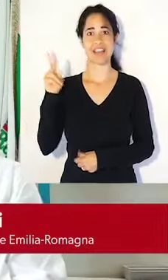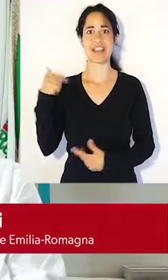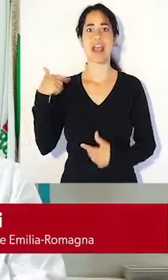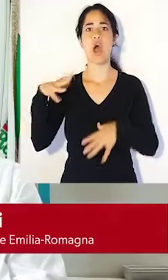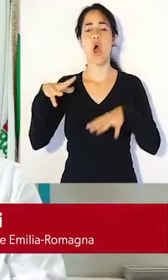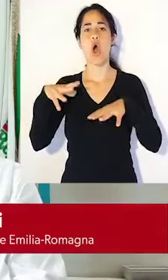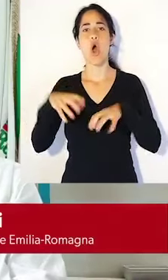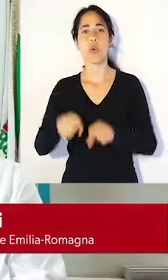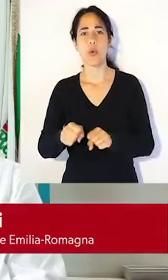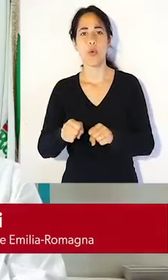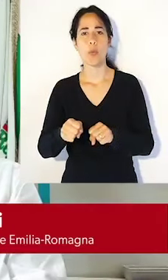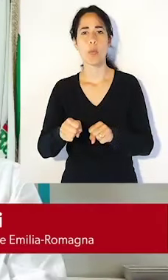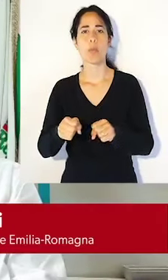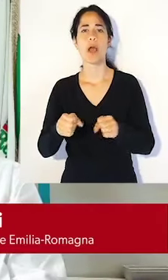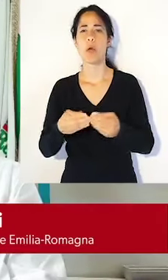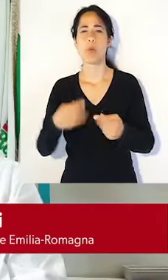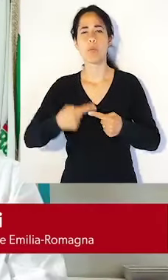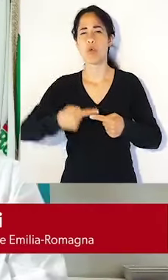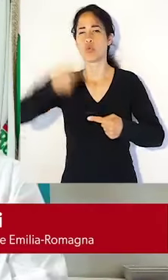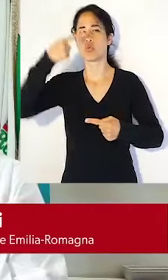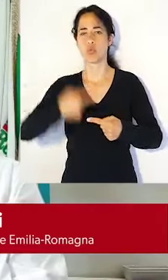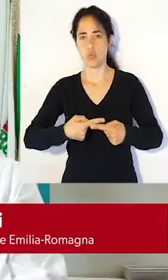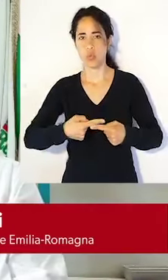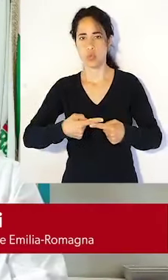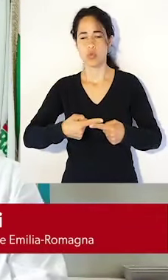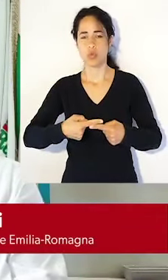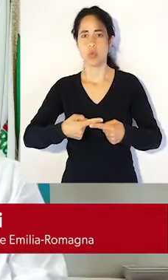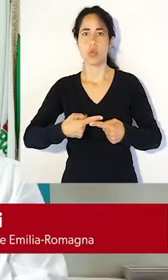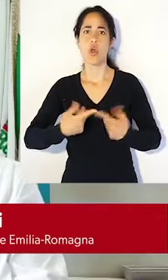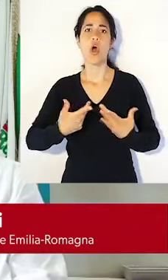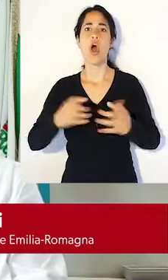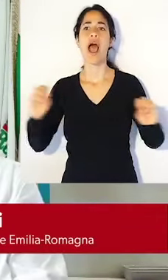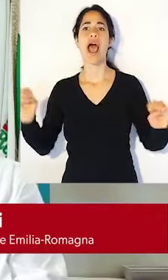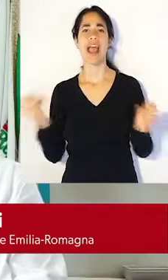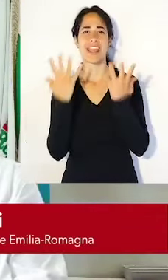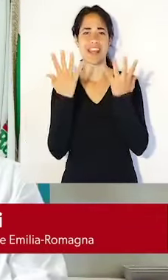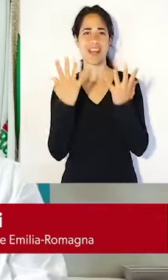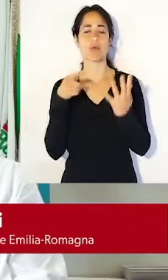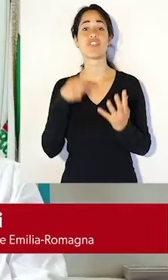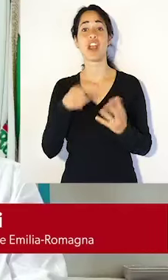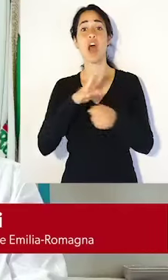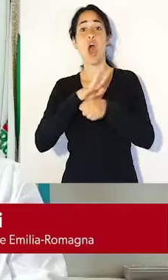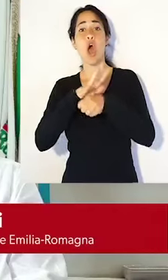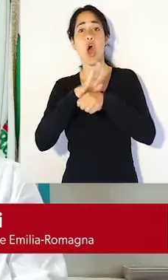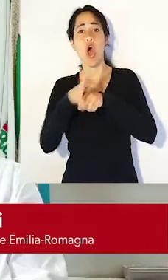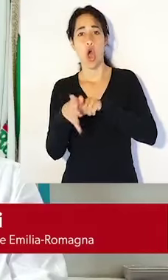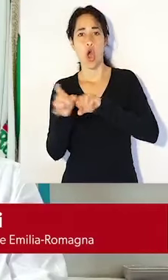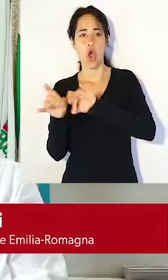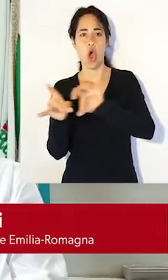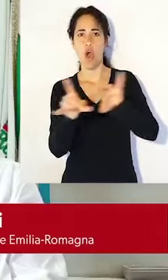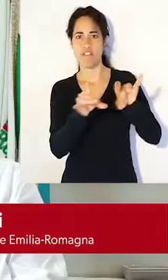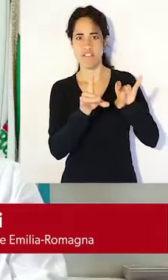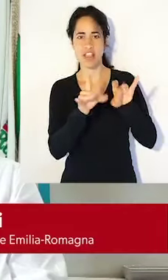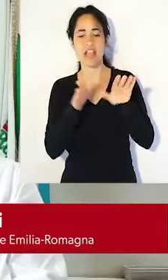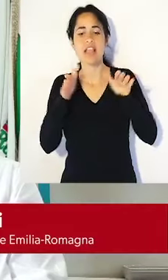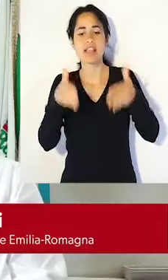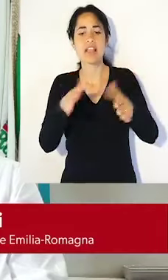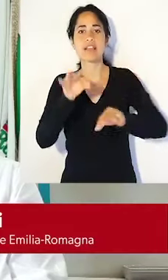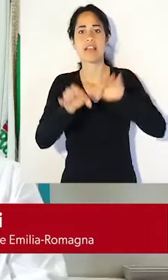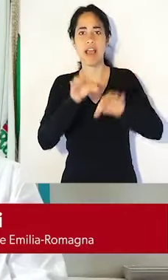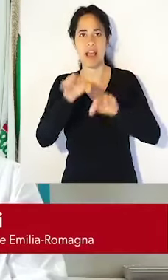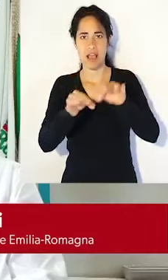scorso lo abbiamo impiegato praticamente tutto il giorno per inaugurare il Covid Intensive Care,